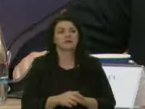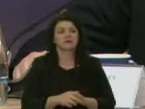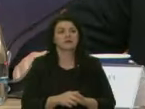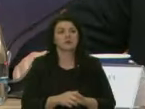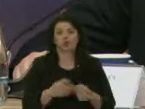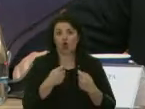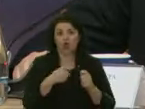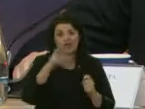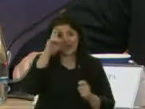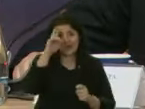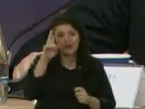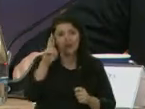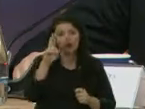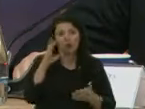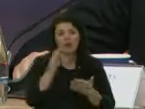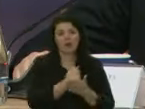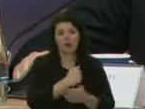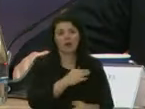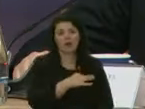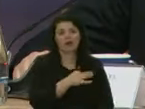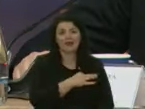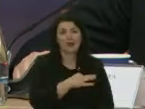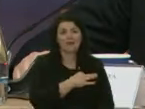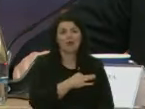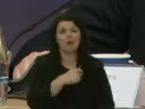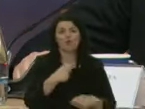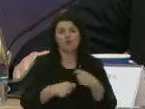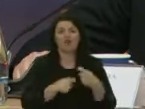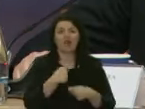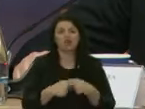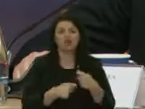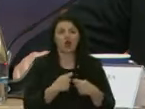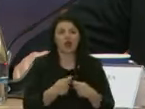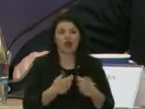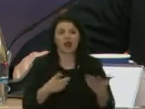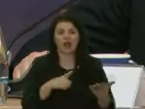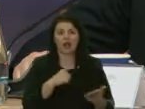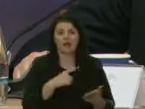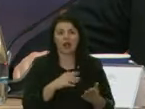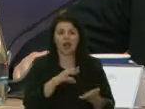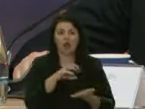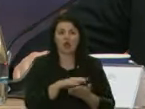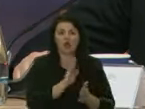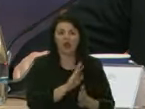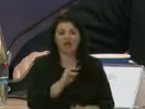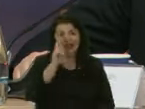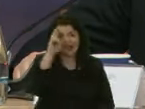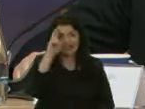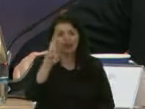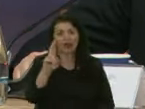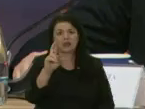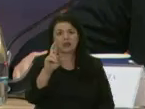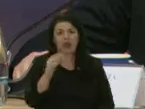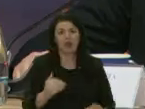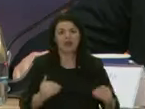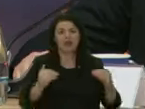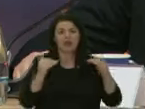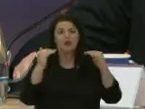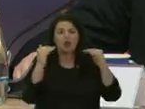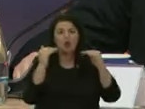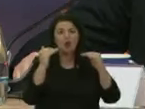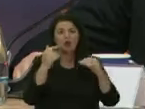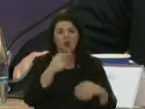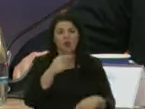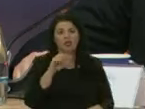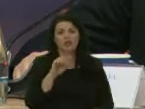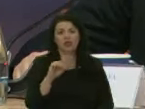Tot respectul pentru performanța academică profesională, care e la locul ei și respectabilă în clasamentele Google Scholar,